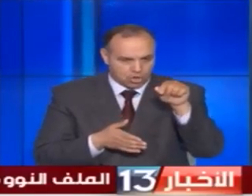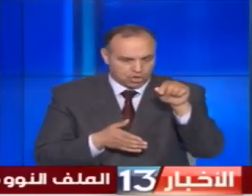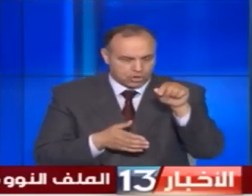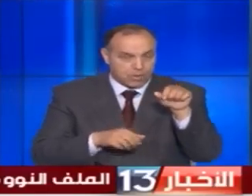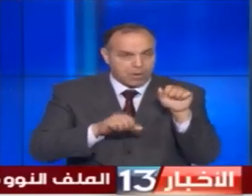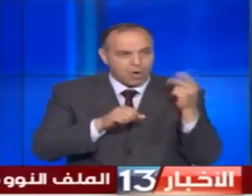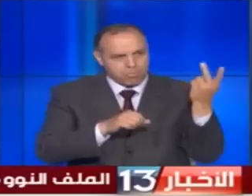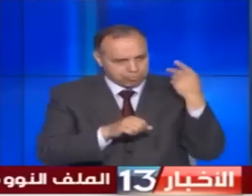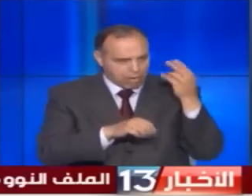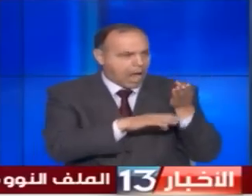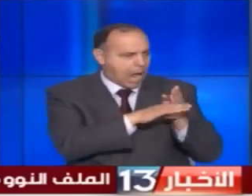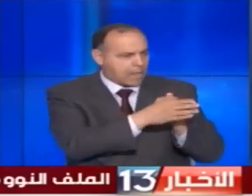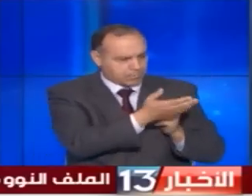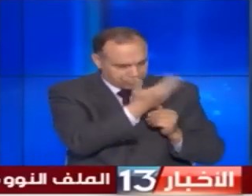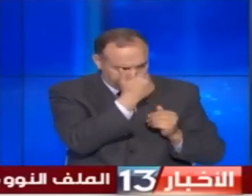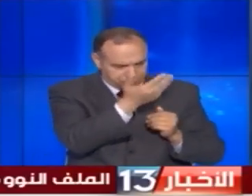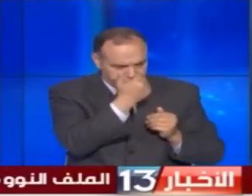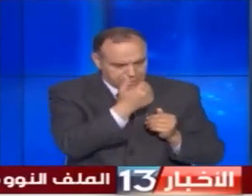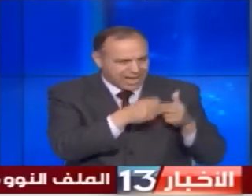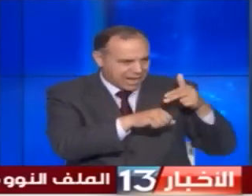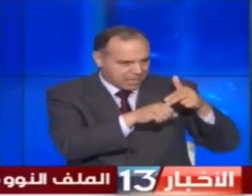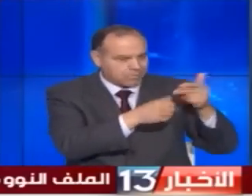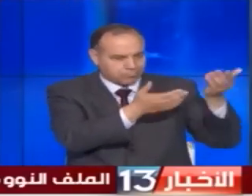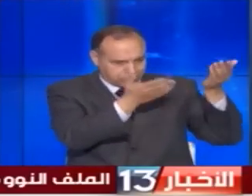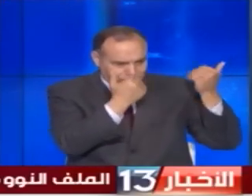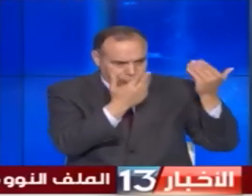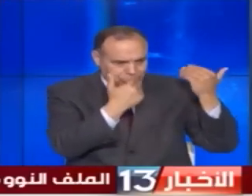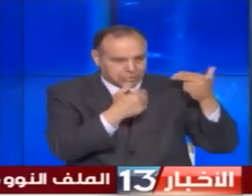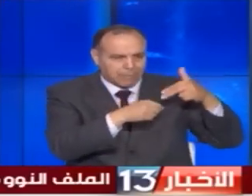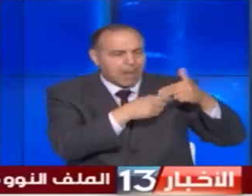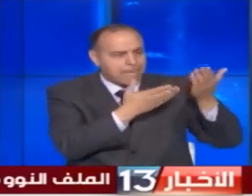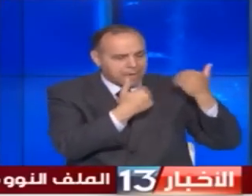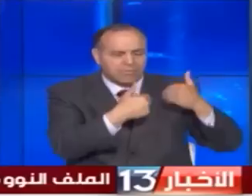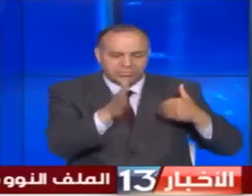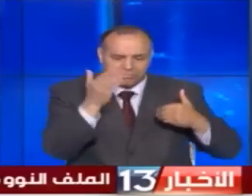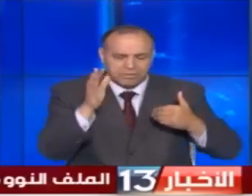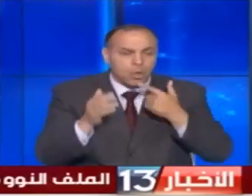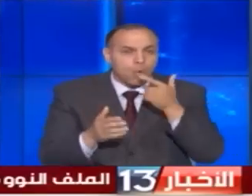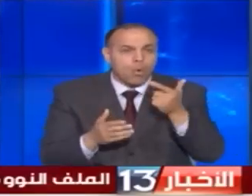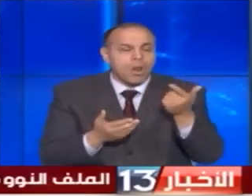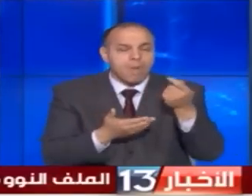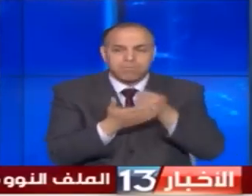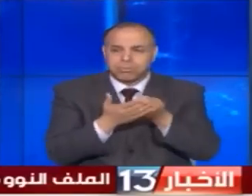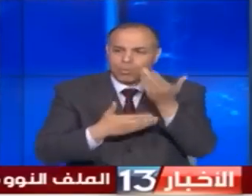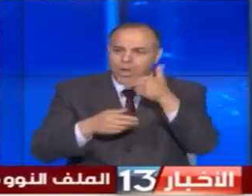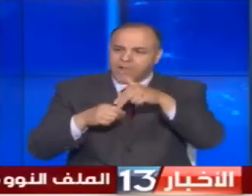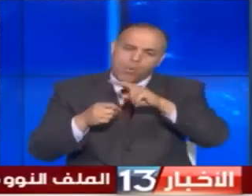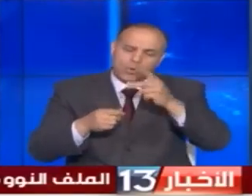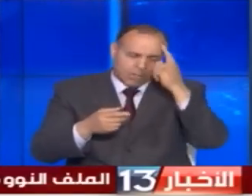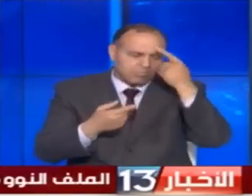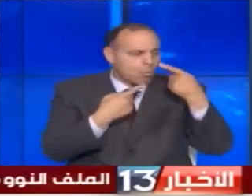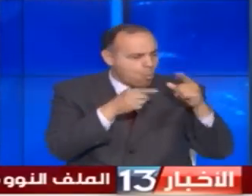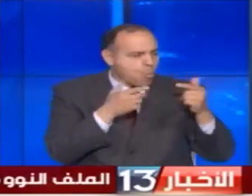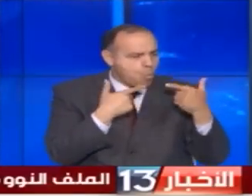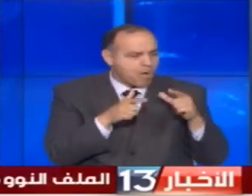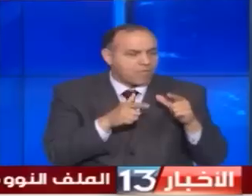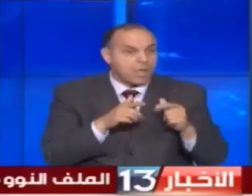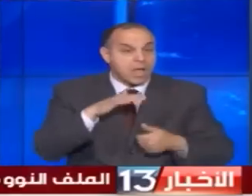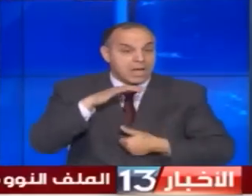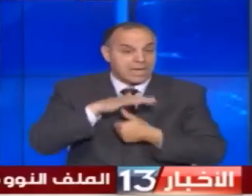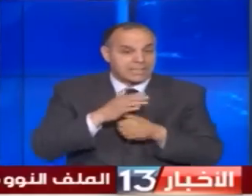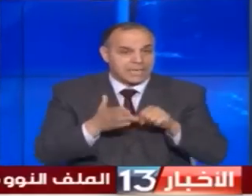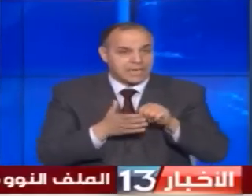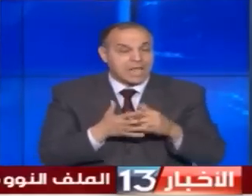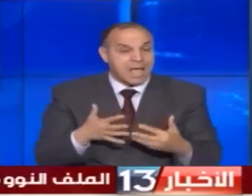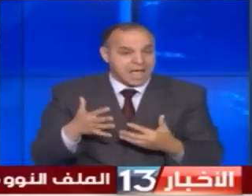للعقوبات الامريكيه عن طريق مواصله تصدير النفط وتعزيز الصادرات غير النفطيه وقال روحاني ان